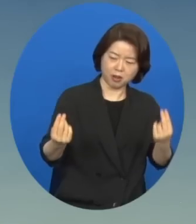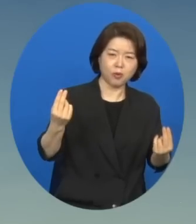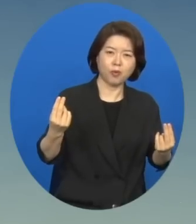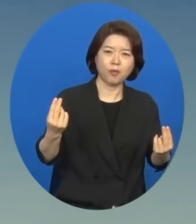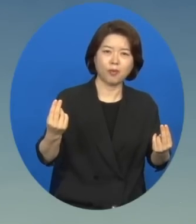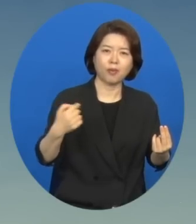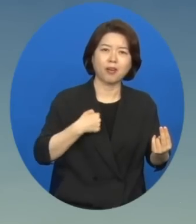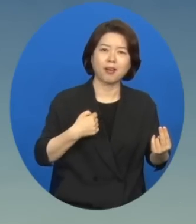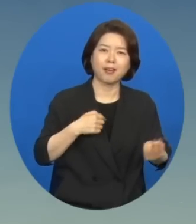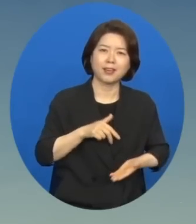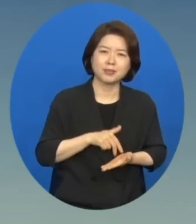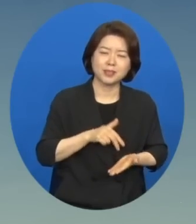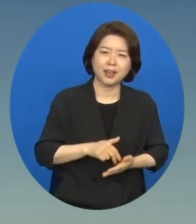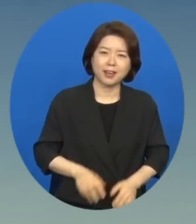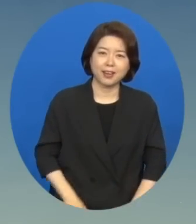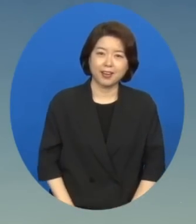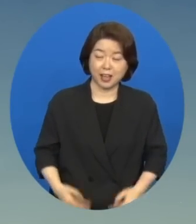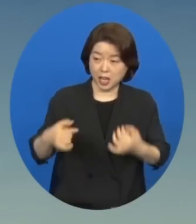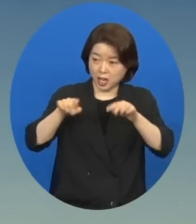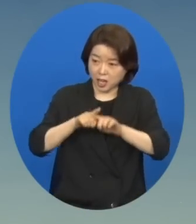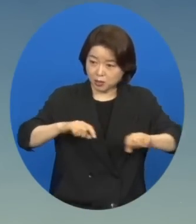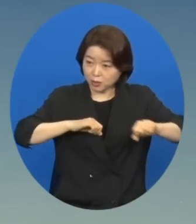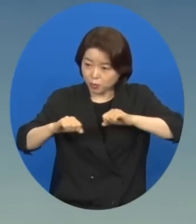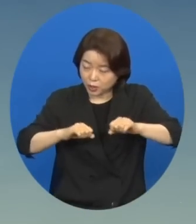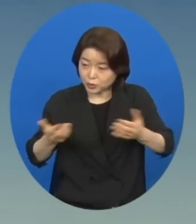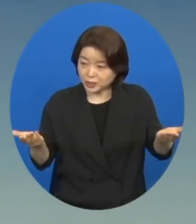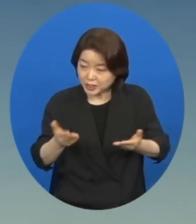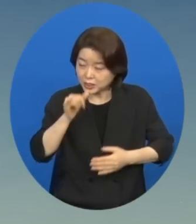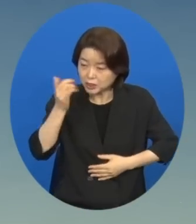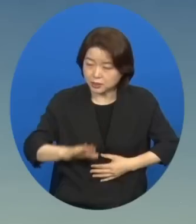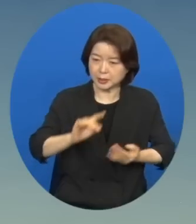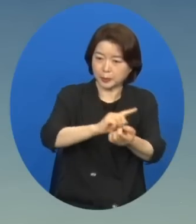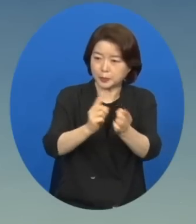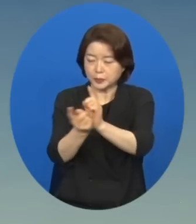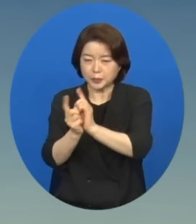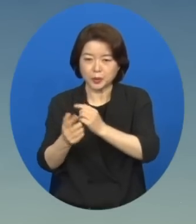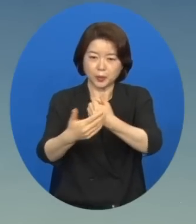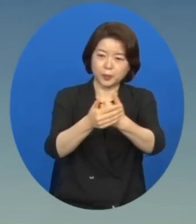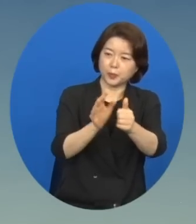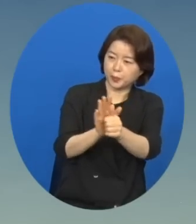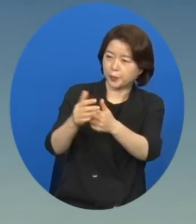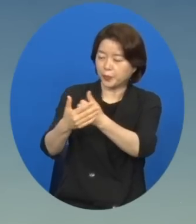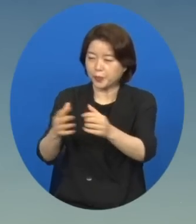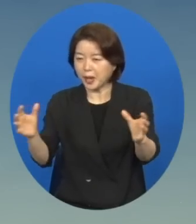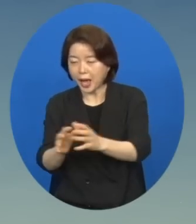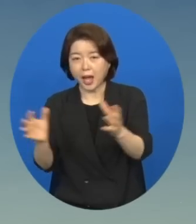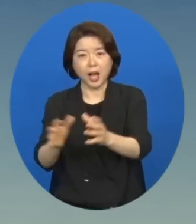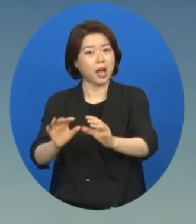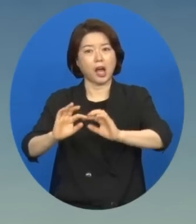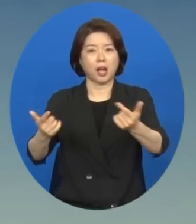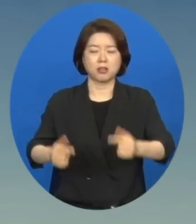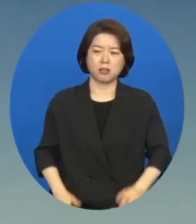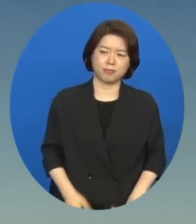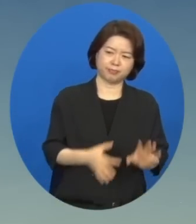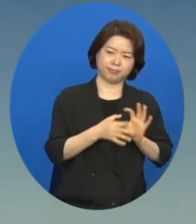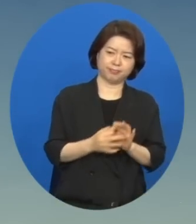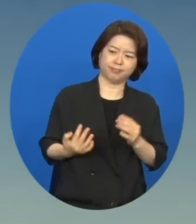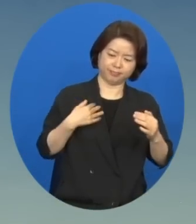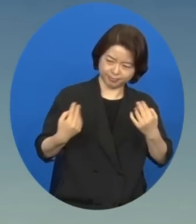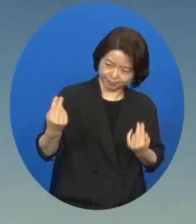되는지, 함께 사역하면서도 서로서로 협력하기보다는 끊임없이 비교하게